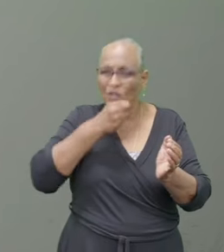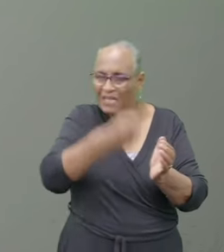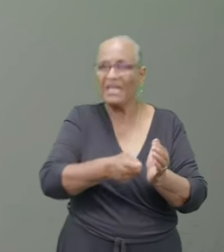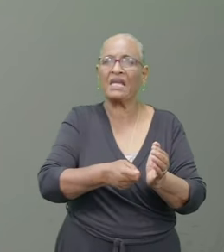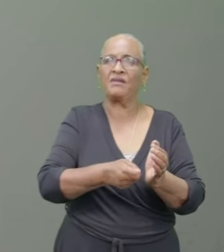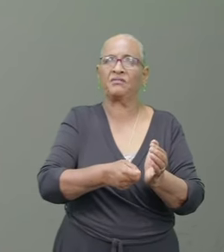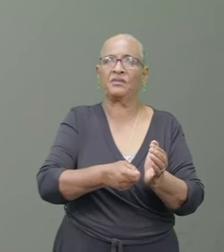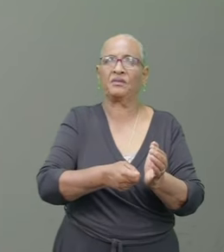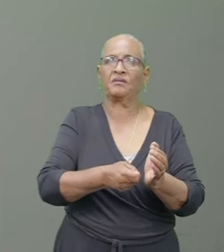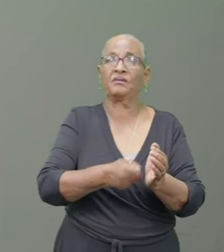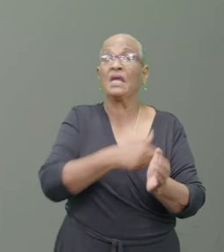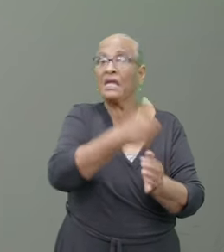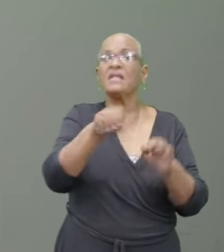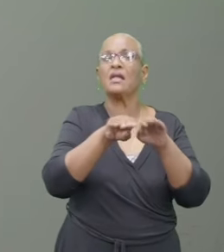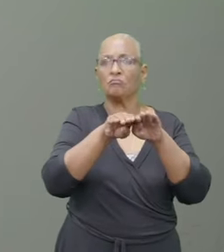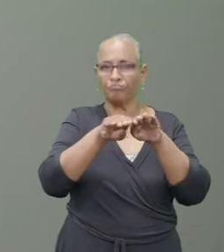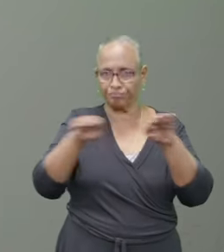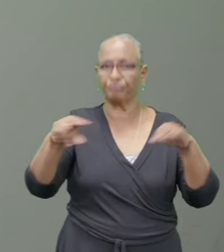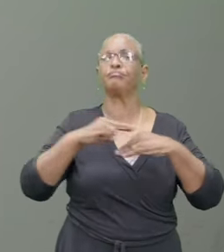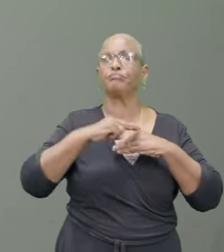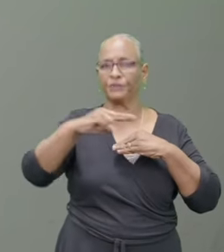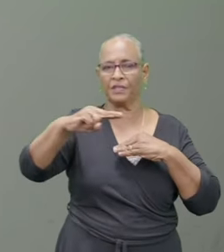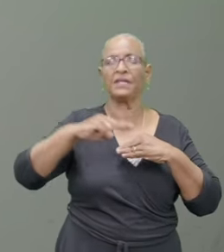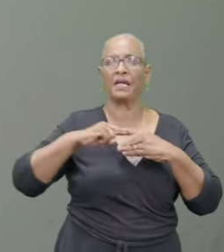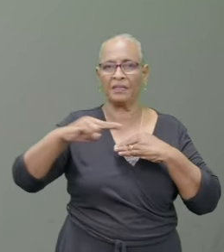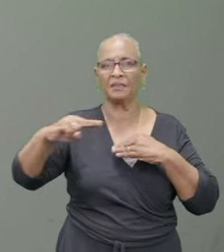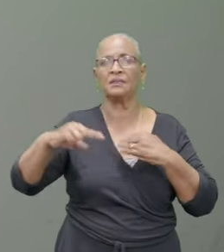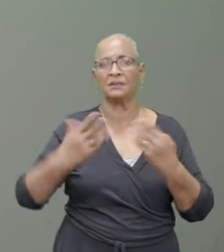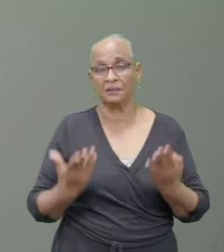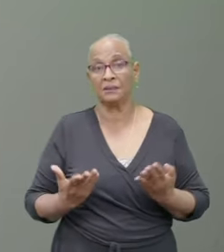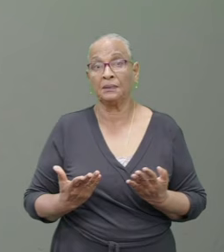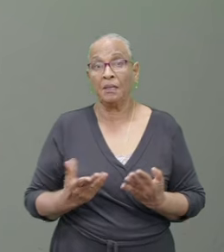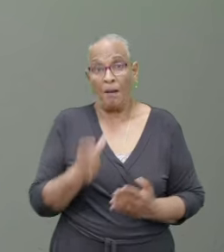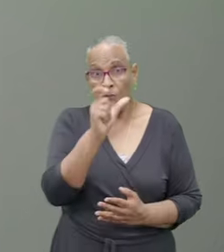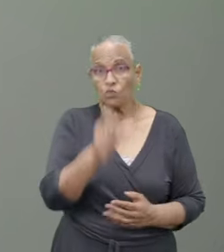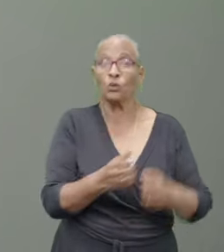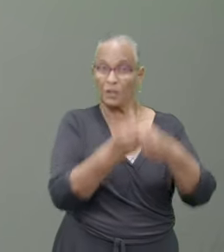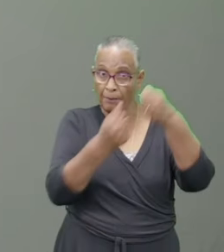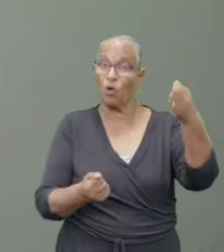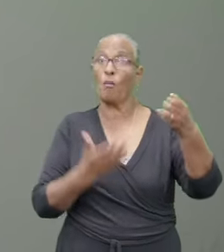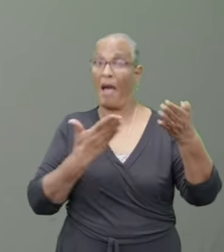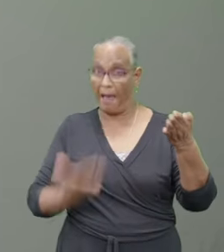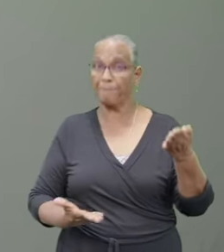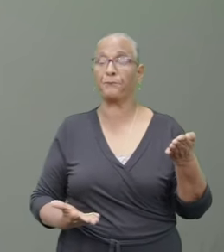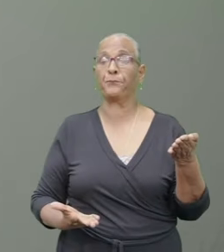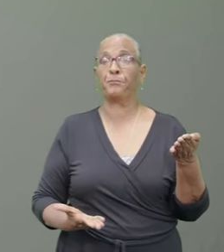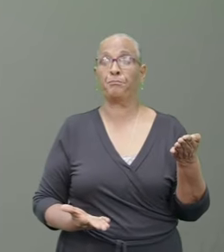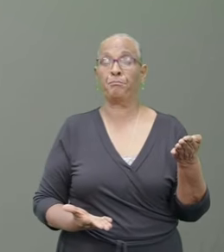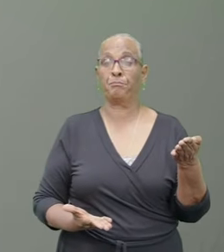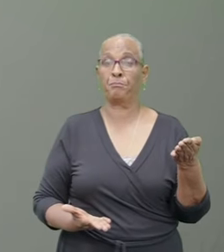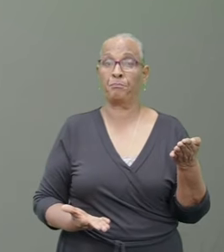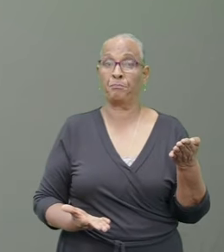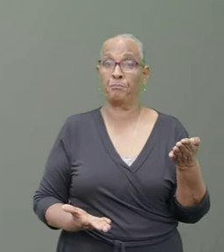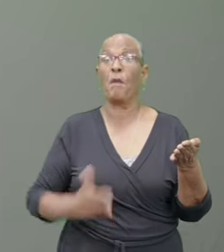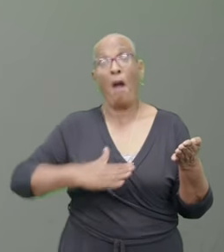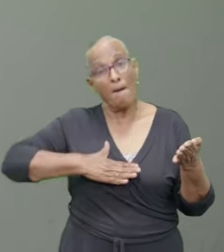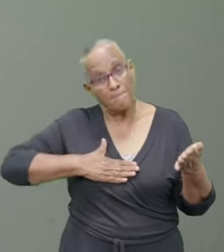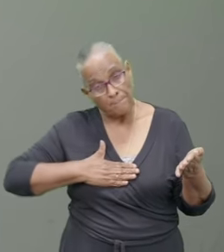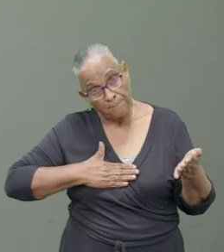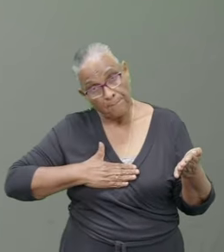over eens. En dat is dat het zijn personen die in het bezit moeten zijn van een diploma, die bevoegd en